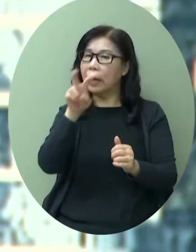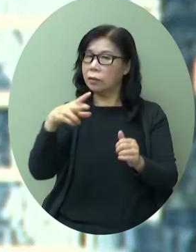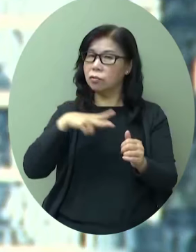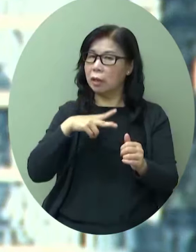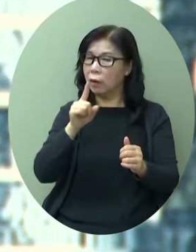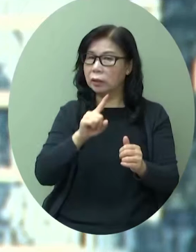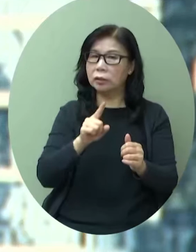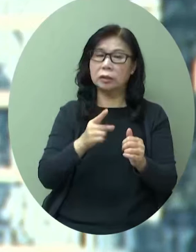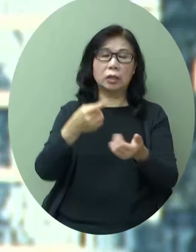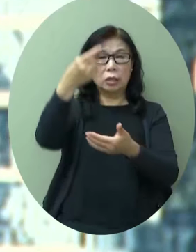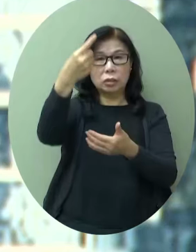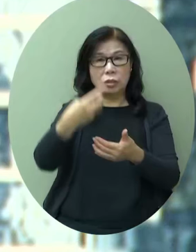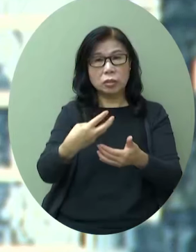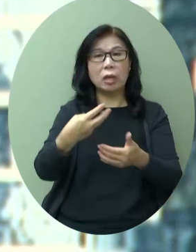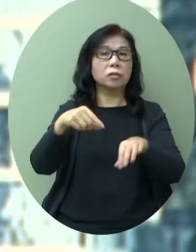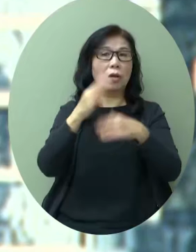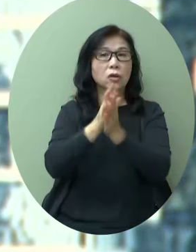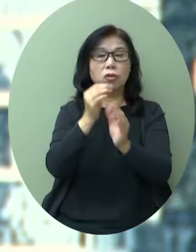到去